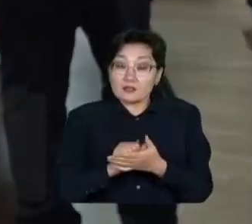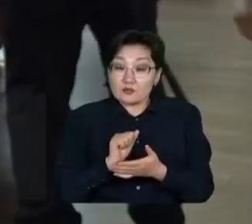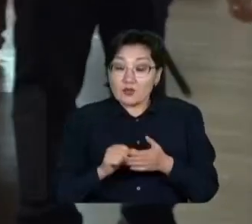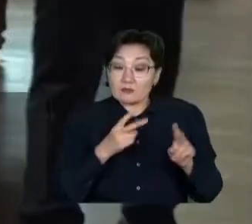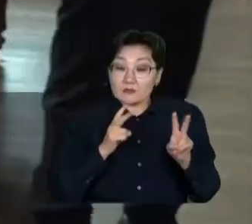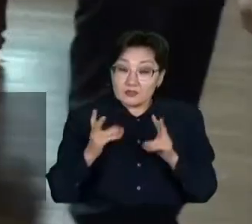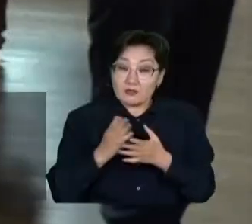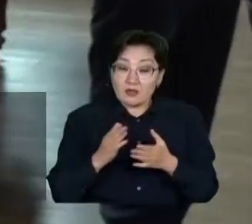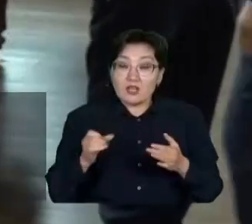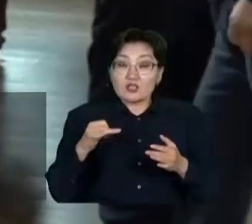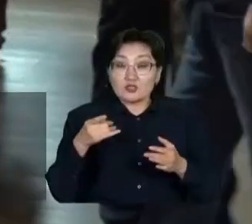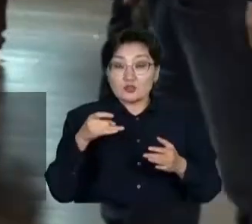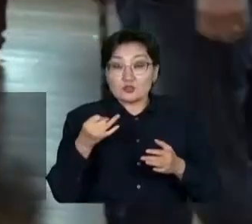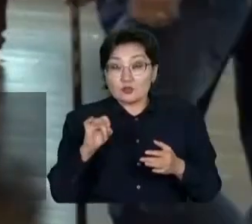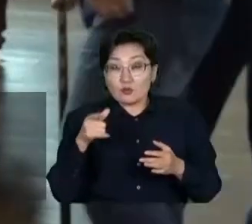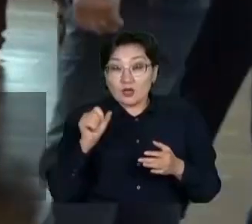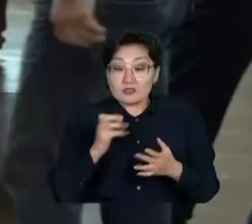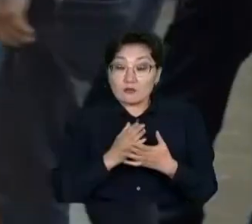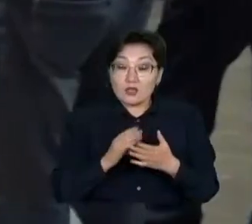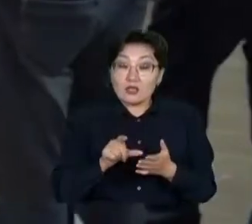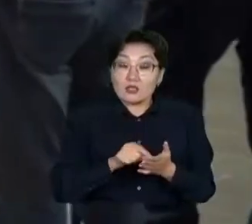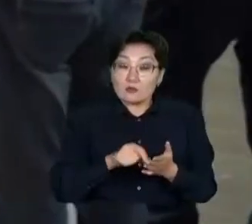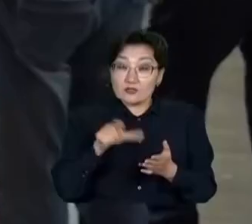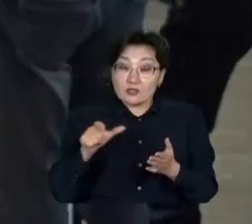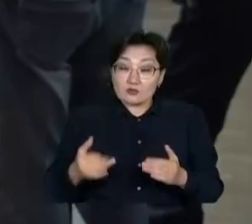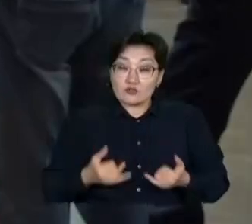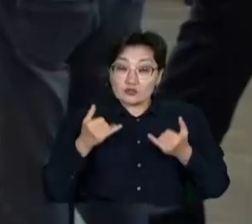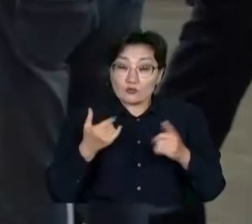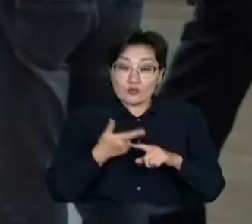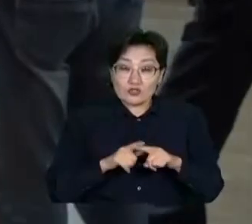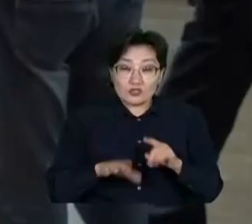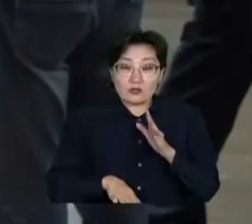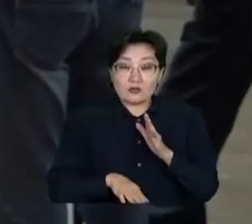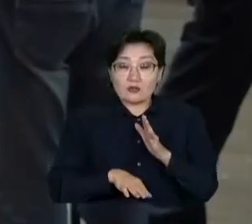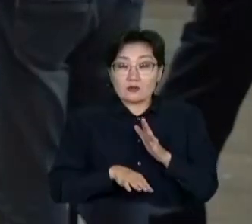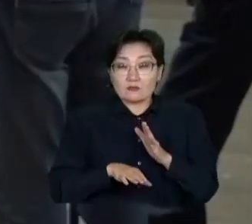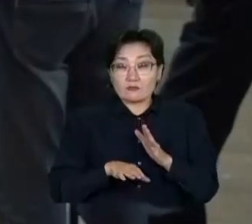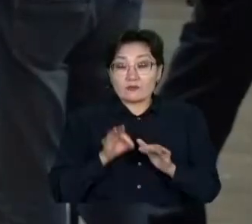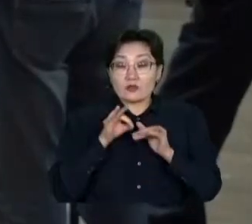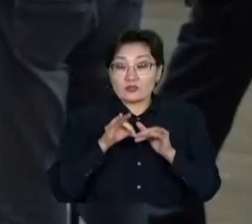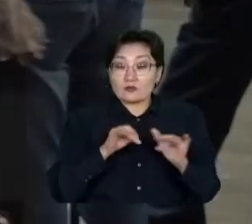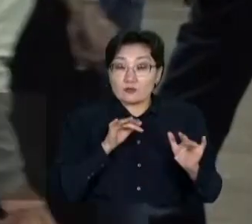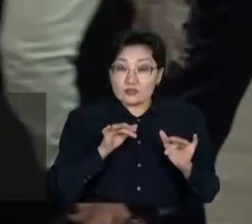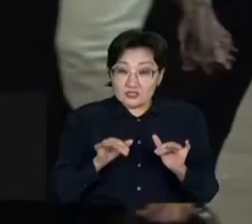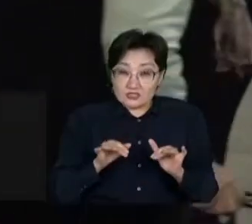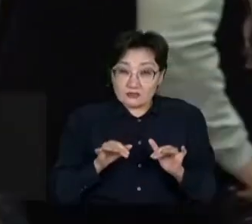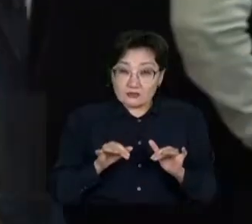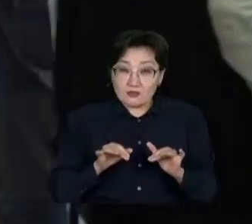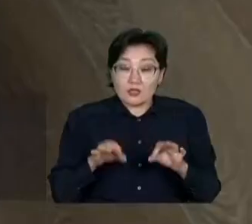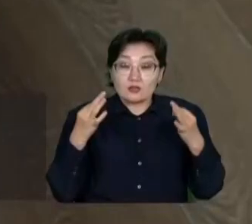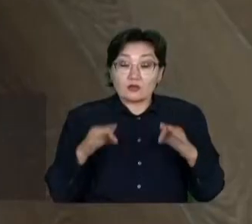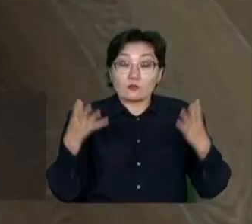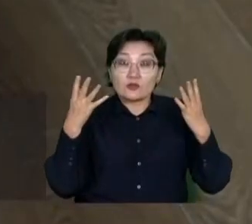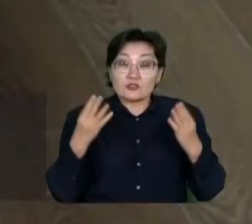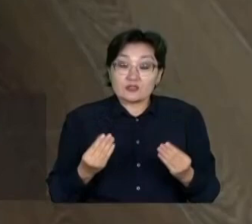бар, йогасы бар. Енді ардагерлер үшін өте бір жақсы ұйымдастырылған нәрсе деп ойлаймын. Сондықтан біз осы тәуелсіздік